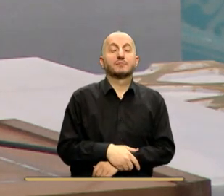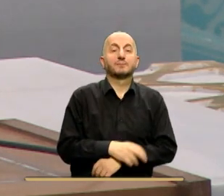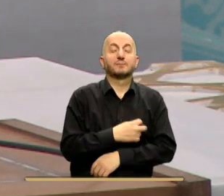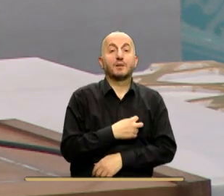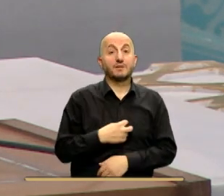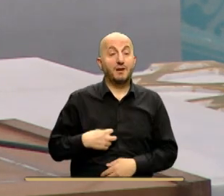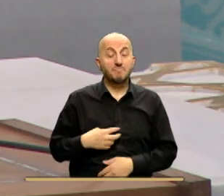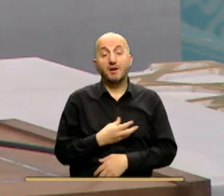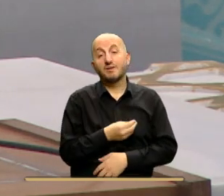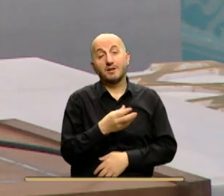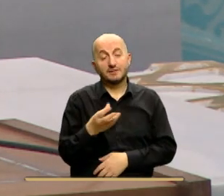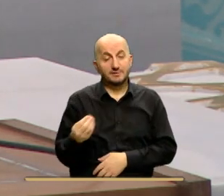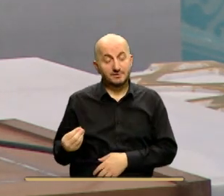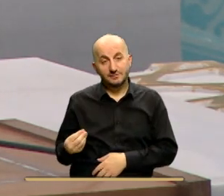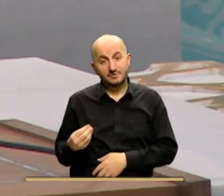peygamberler